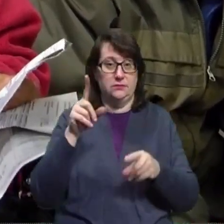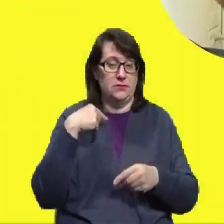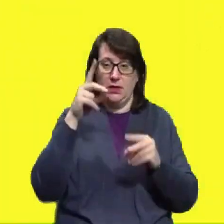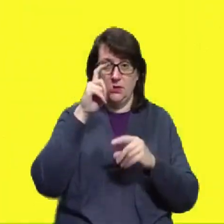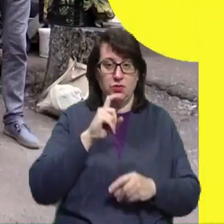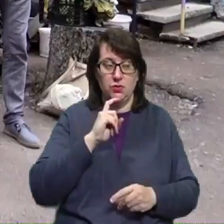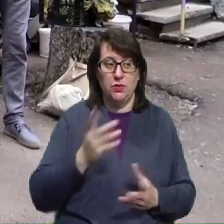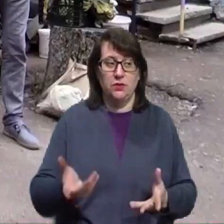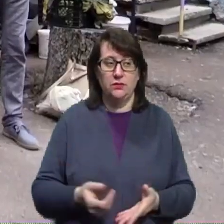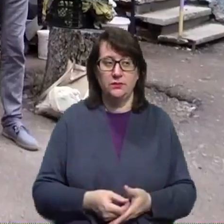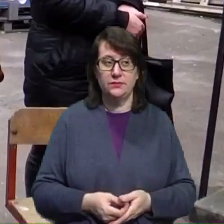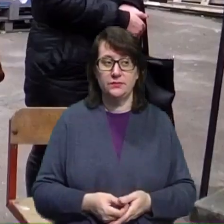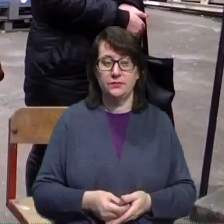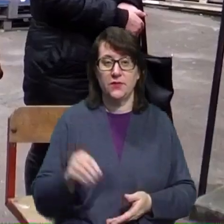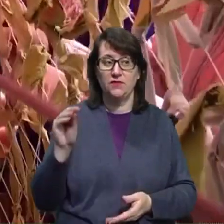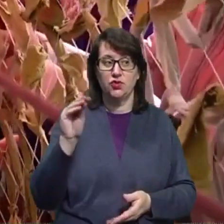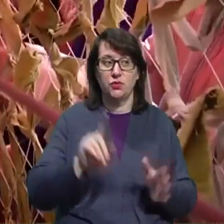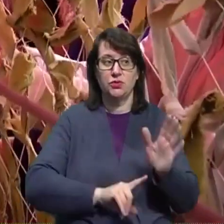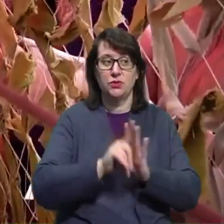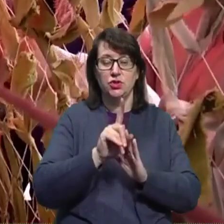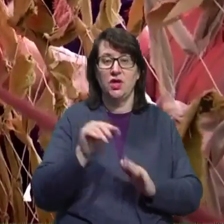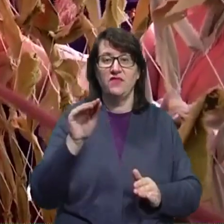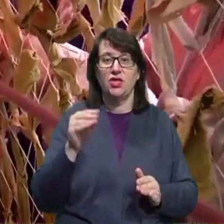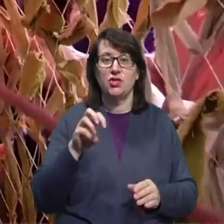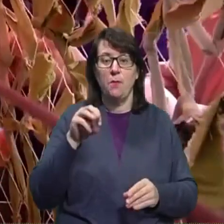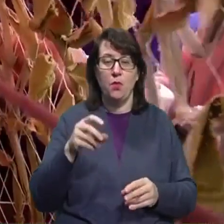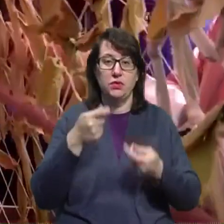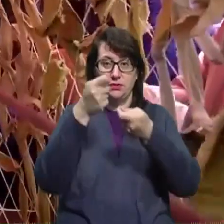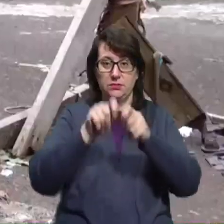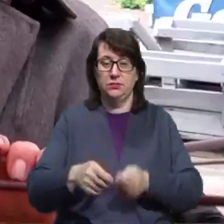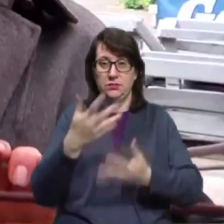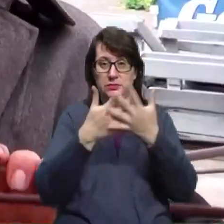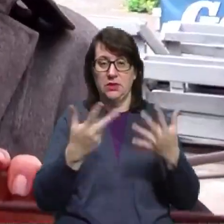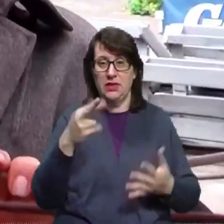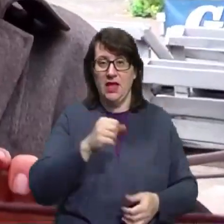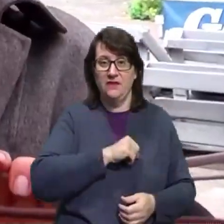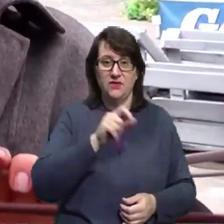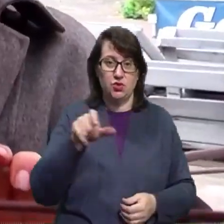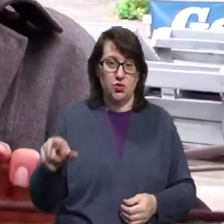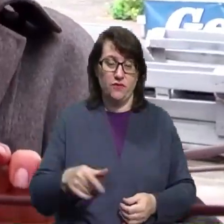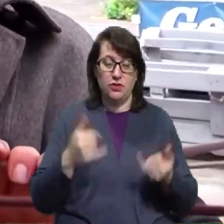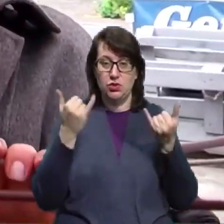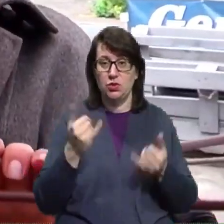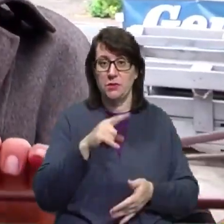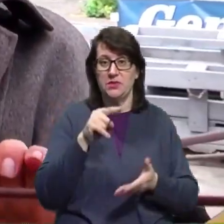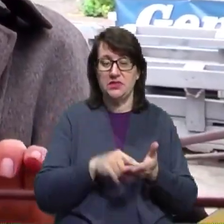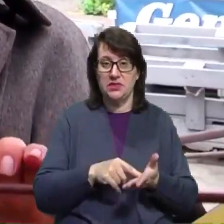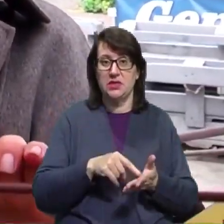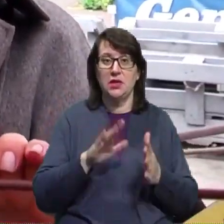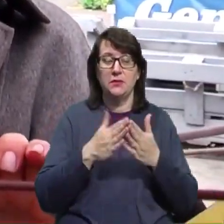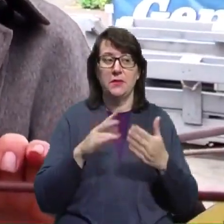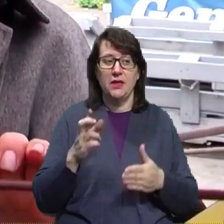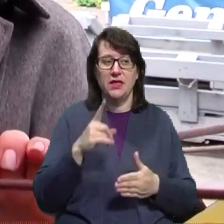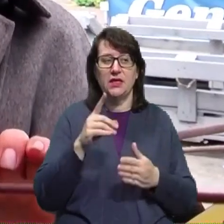розумію. У Житомирі розпочали флешмоб із плетіння сіток для військових. Сьогодні міські публічні бібліотеки, спілка